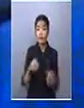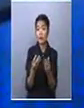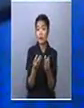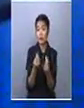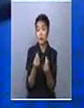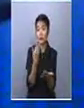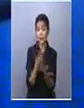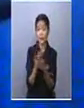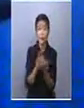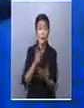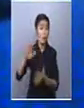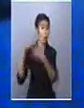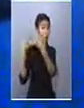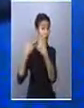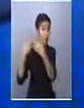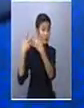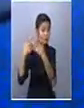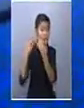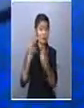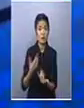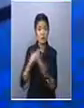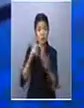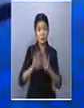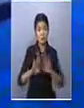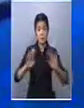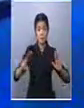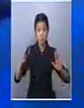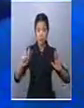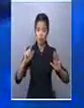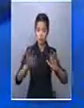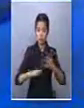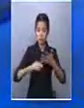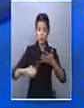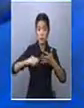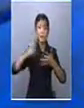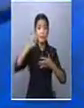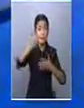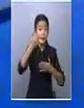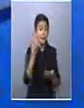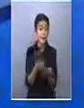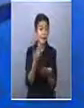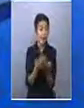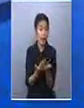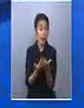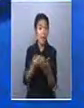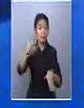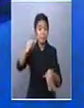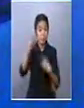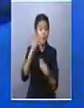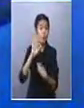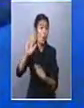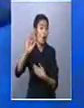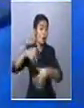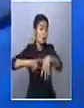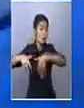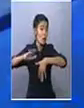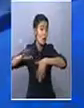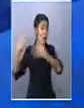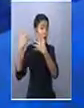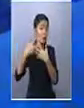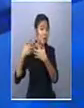ฝั่งสหรัฐอเมริกานั้นก็มีการเปิดเผยออกมาเช่นเดียวกันค่อนข้างดีเลยรายได้นะคะของประชากรของอเมริกันเนี่ยนะคะ